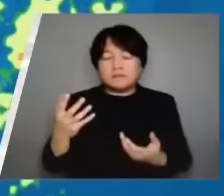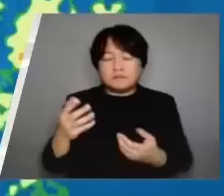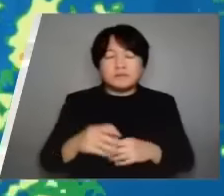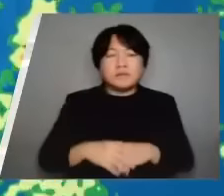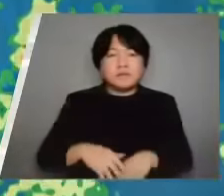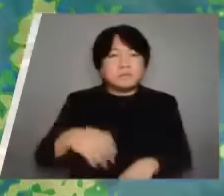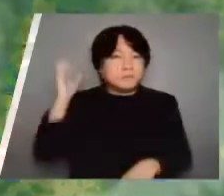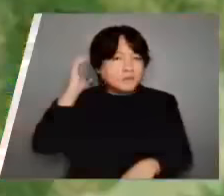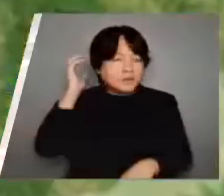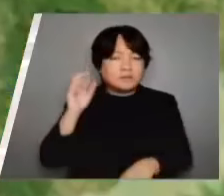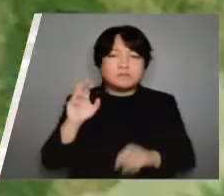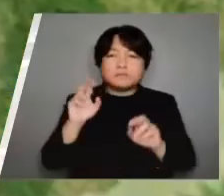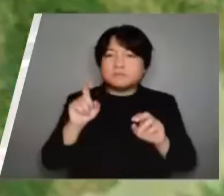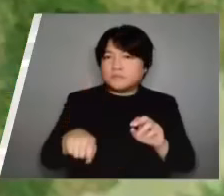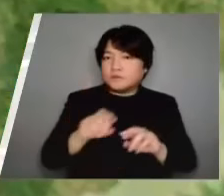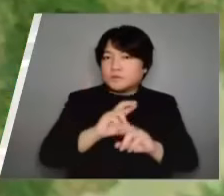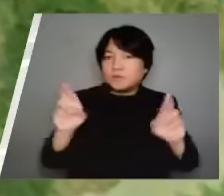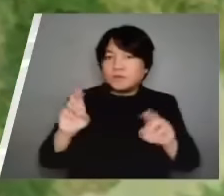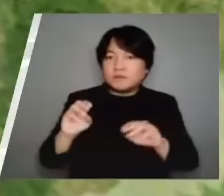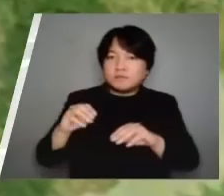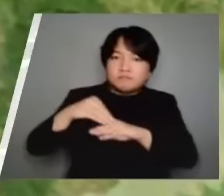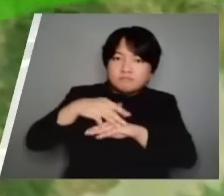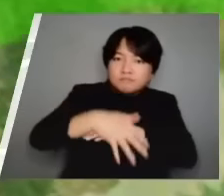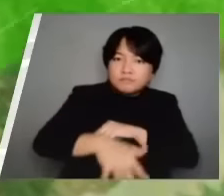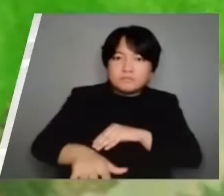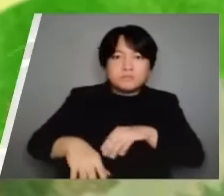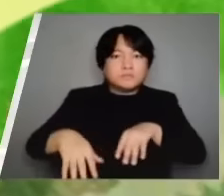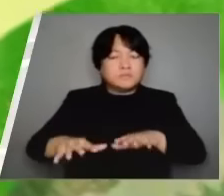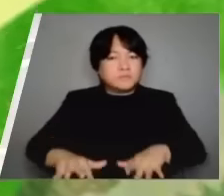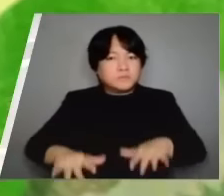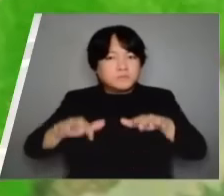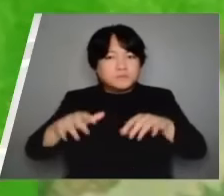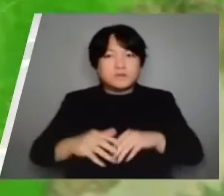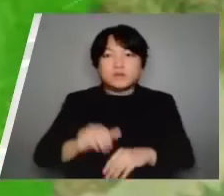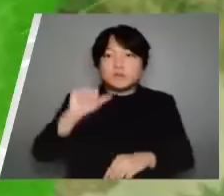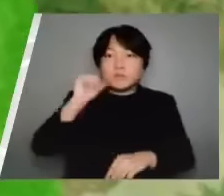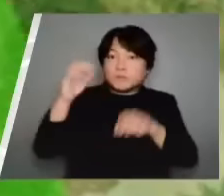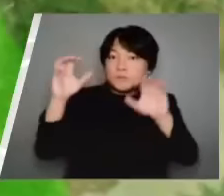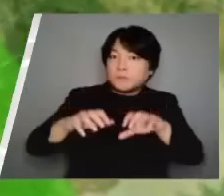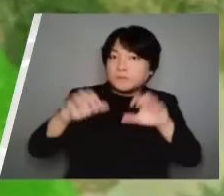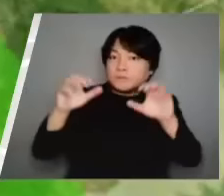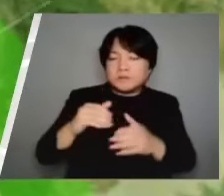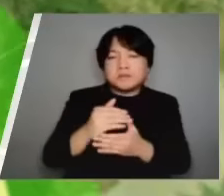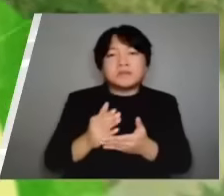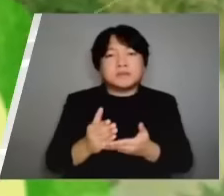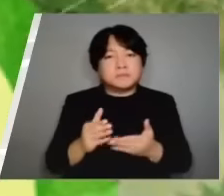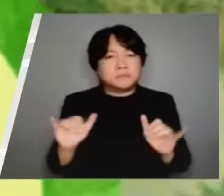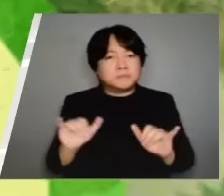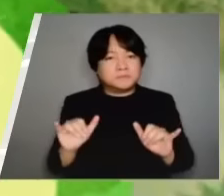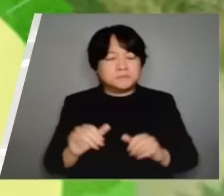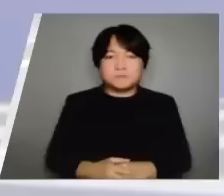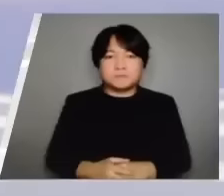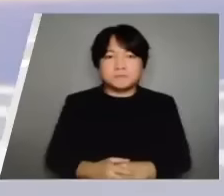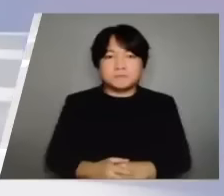landslide posible ring maulit ang mga pag-ulan sa Metro Manila bukas gaya ng naranasan sa ilang lugar ngayong